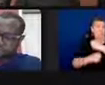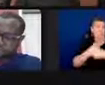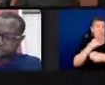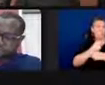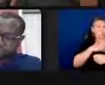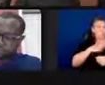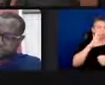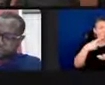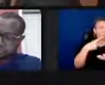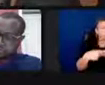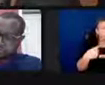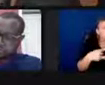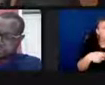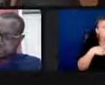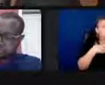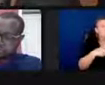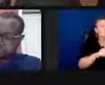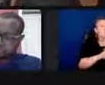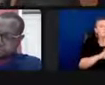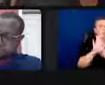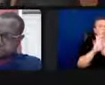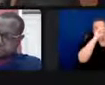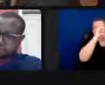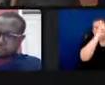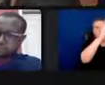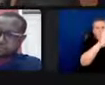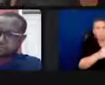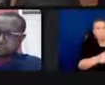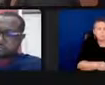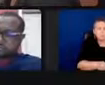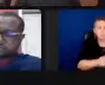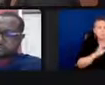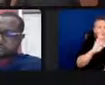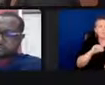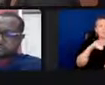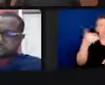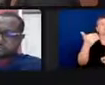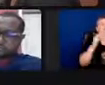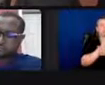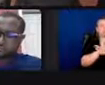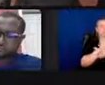على حد سواء ونحن بهذه الطريقة نستطيع أن نقوم